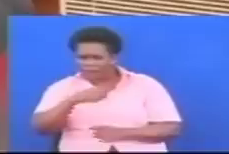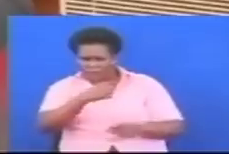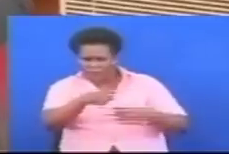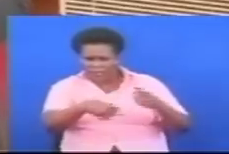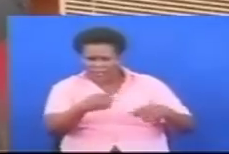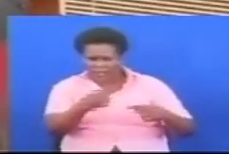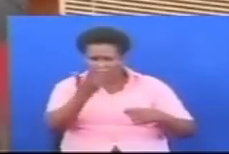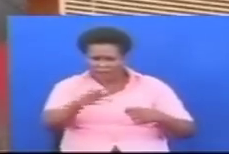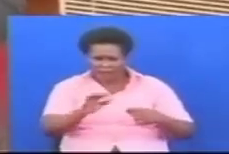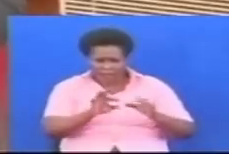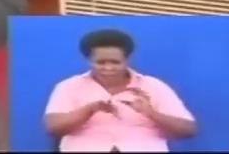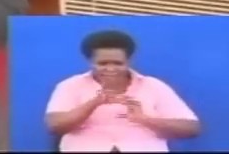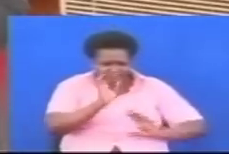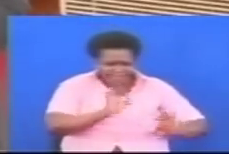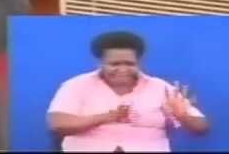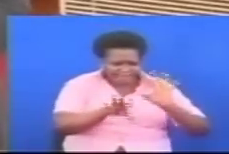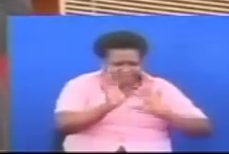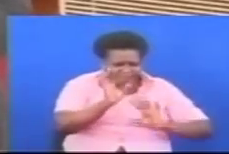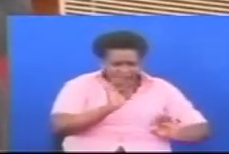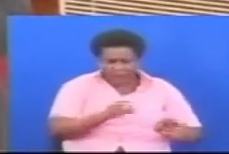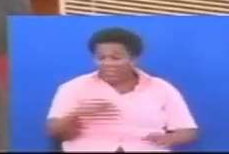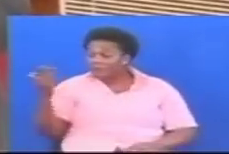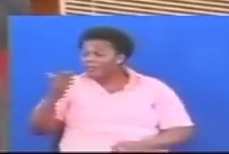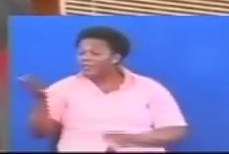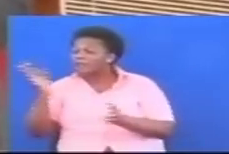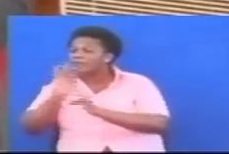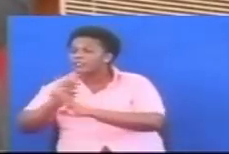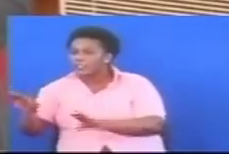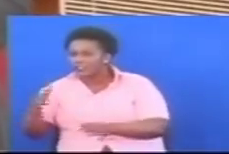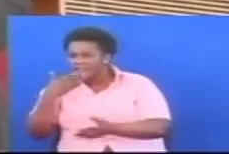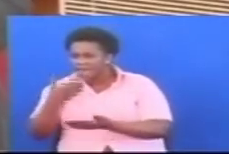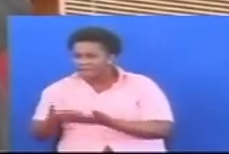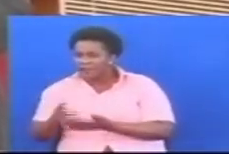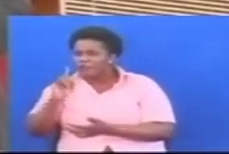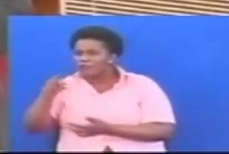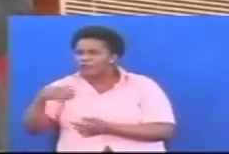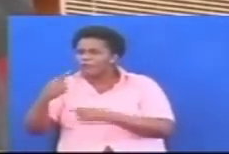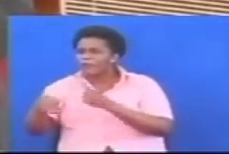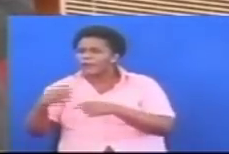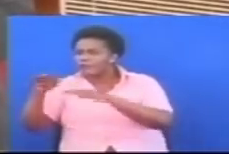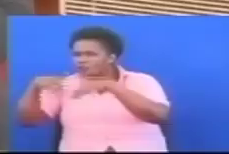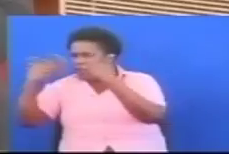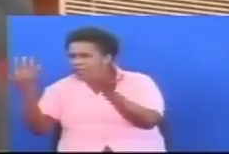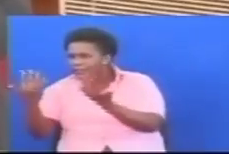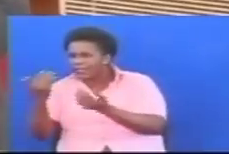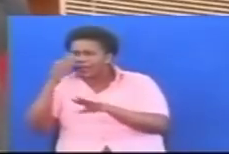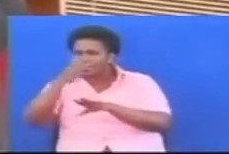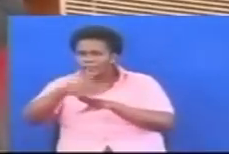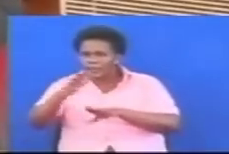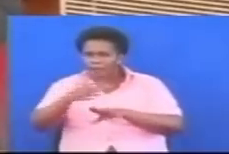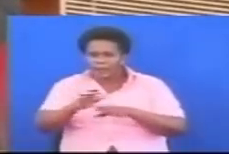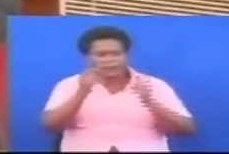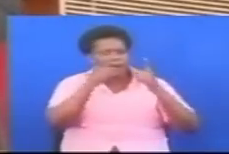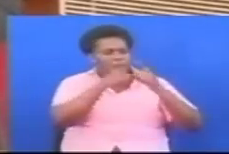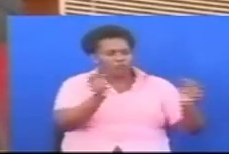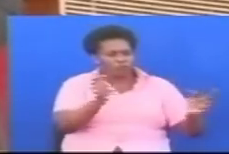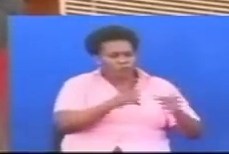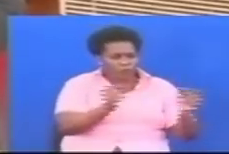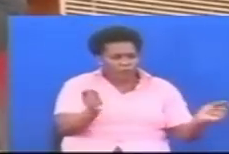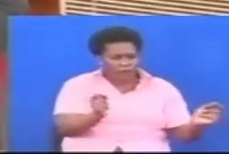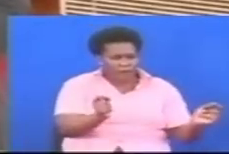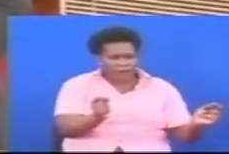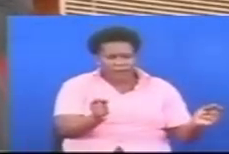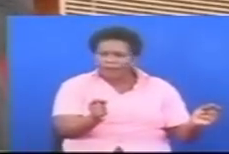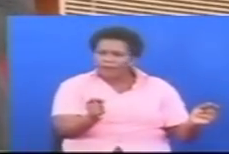mingine imekamilika. Mradi wa Same Mwanga Korogwe, mradi wa mkoa wa Kigoma, mradi wa